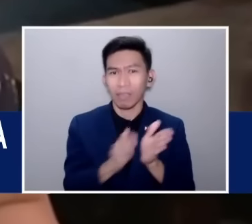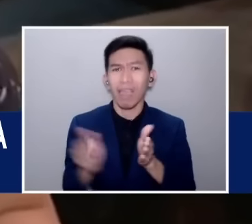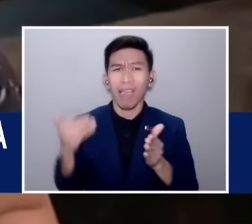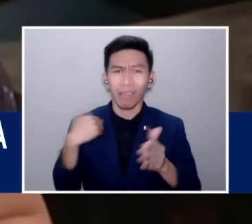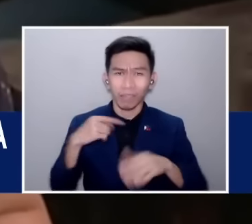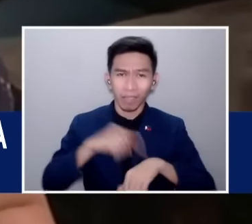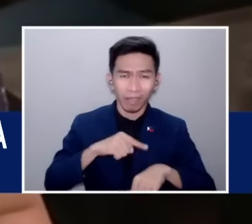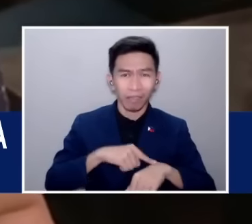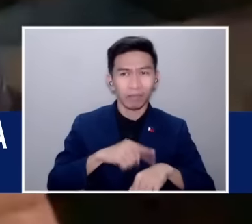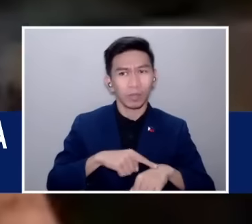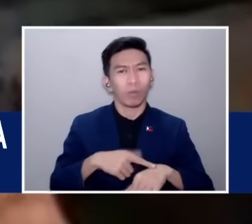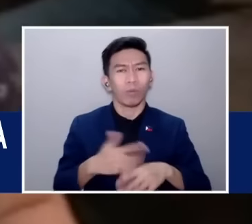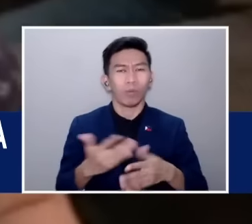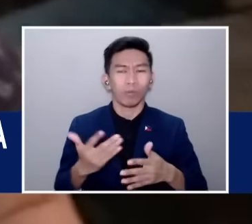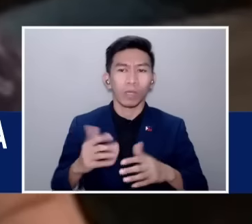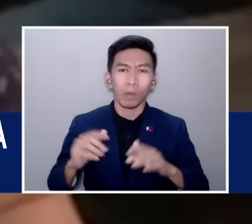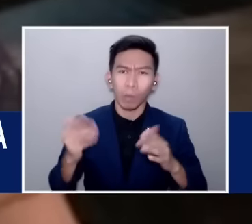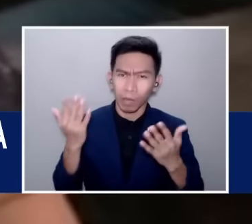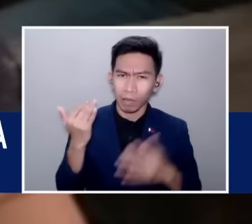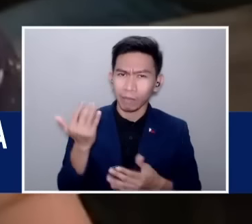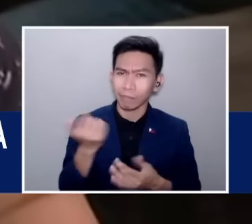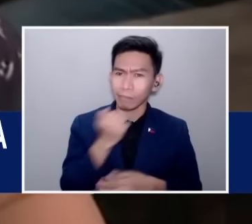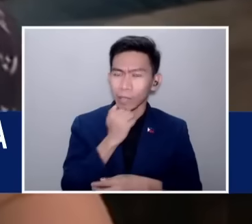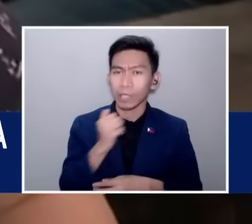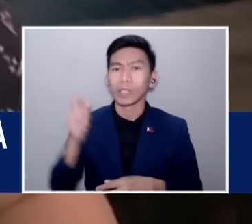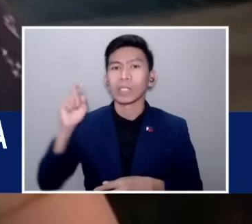meron naka-standby na technician at saka machines.